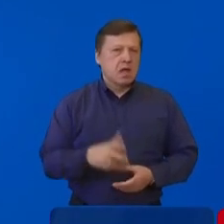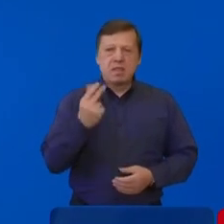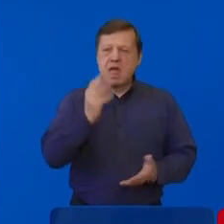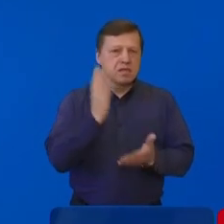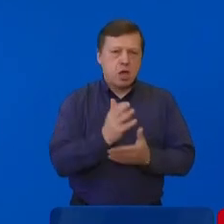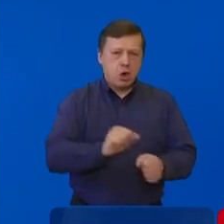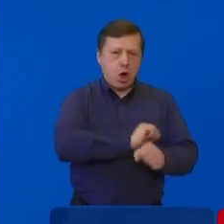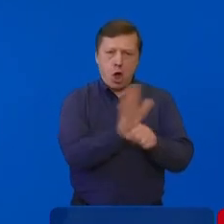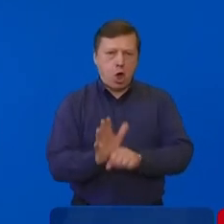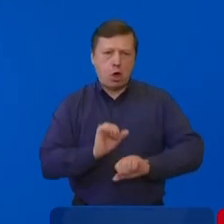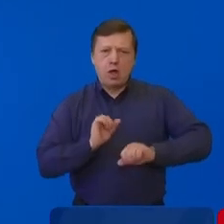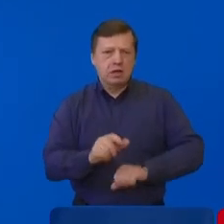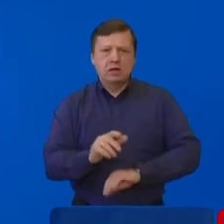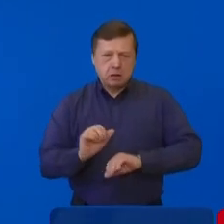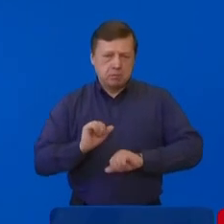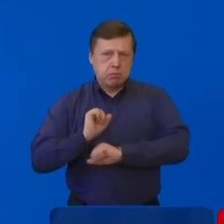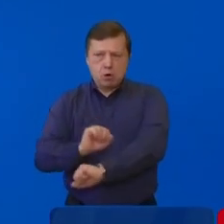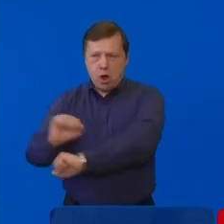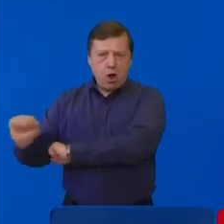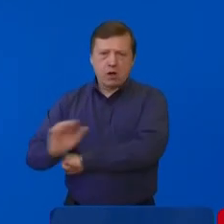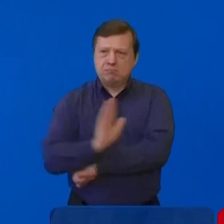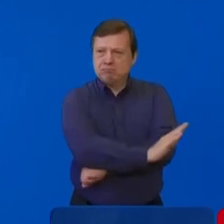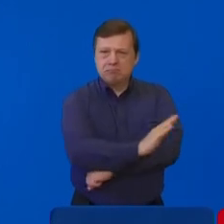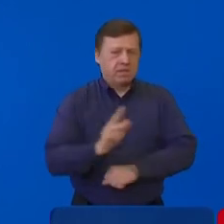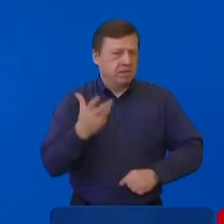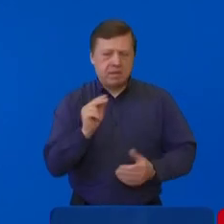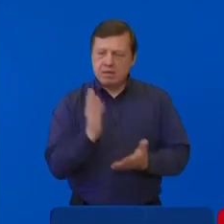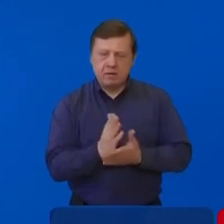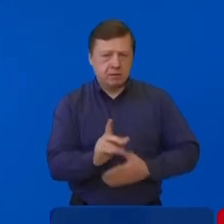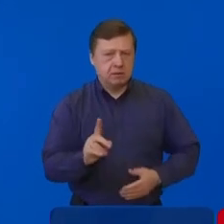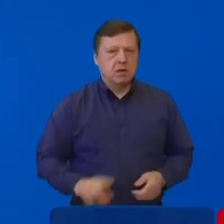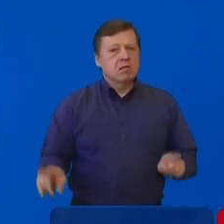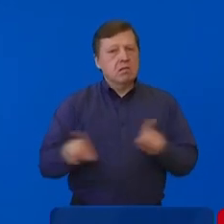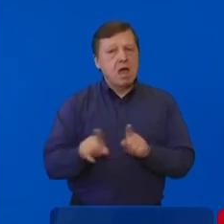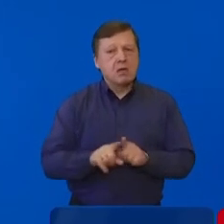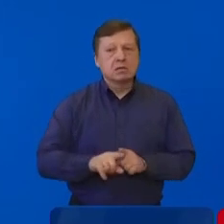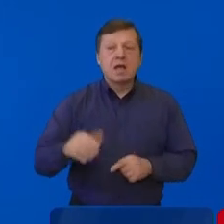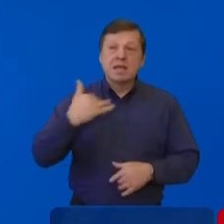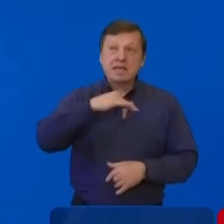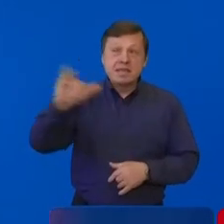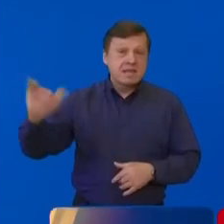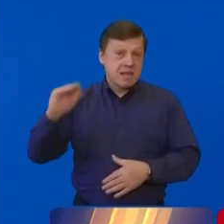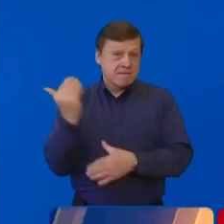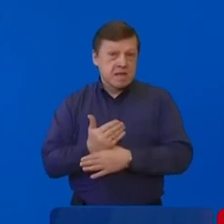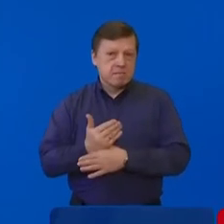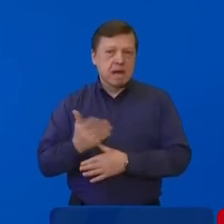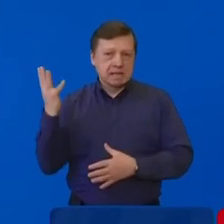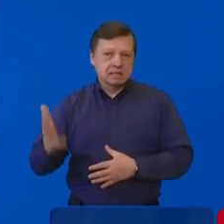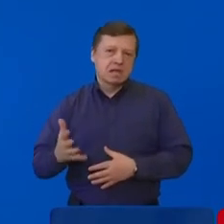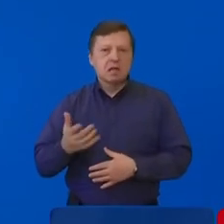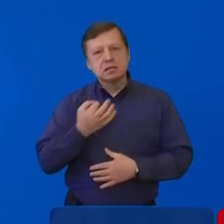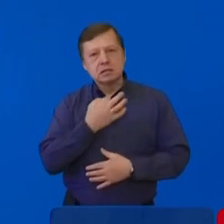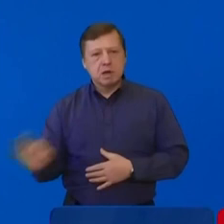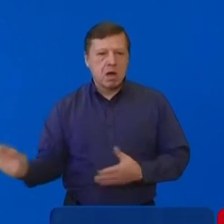koronawirusem, przed działaniami ze strony firm, które będą próbowały wrogich przejęć,